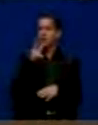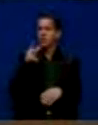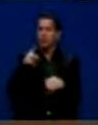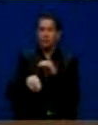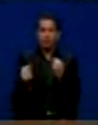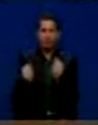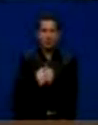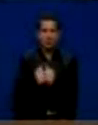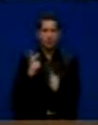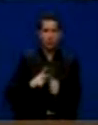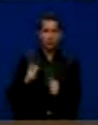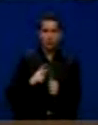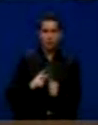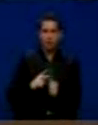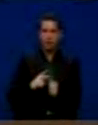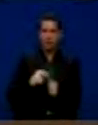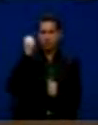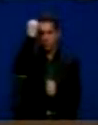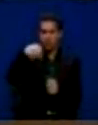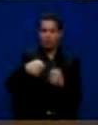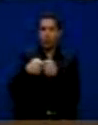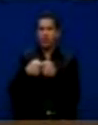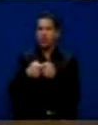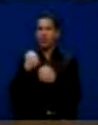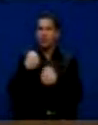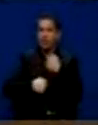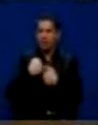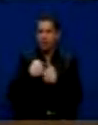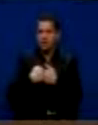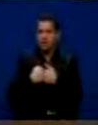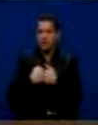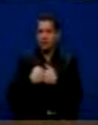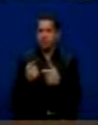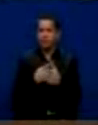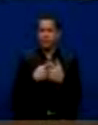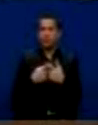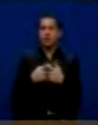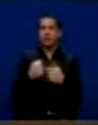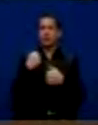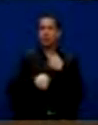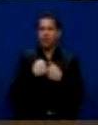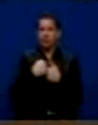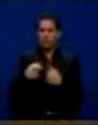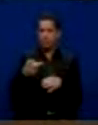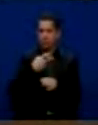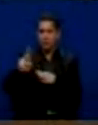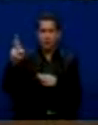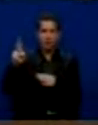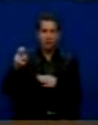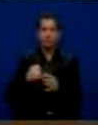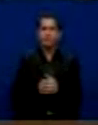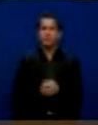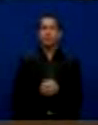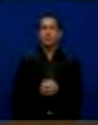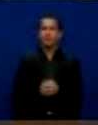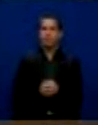qytetarëve të Kosovës në organizata terroriste apo në veprime terroriste që ndodhin jashtë territorit të Kosovës. Atëherë